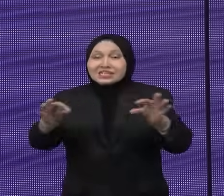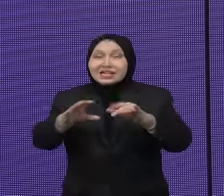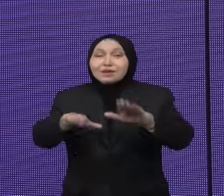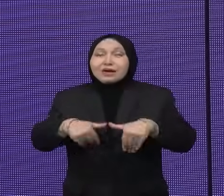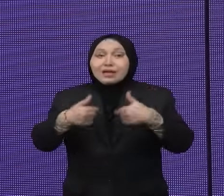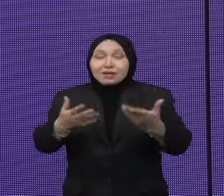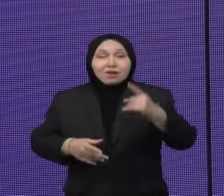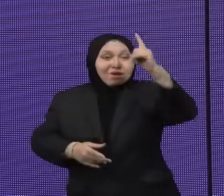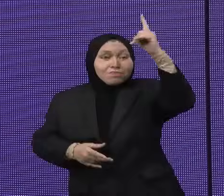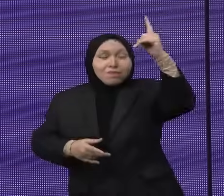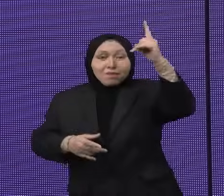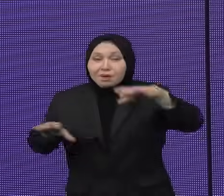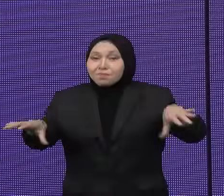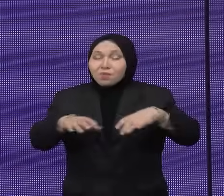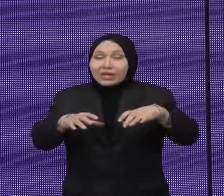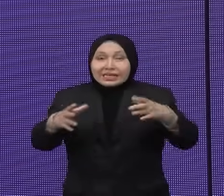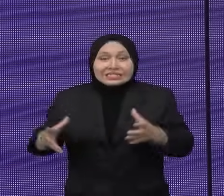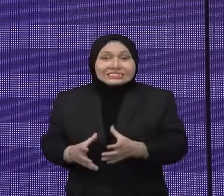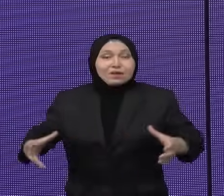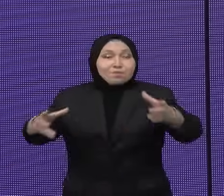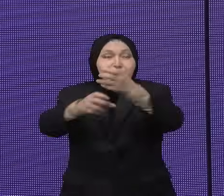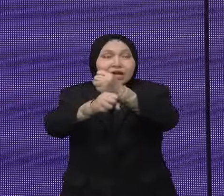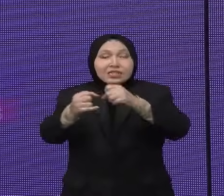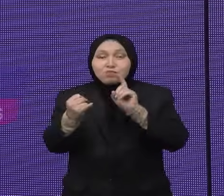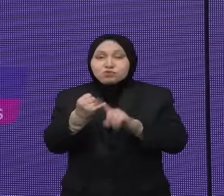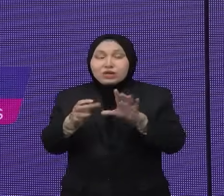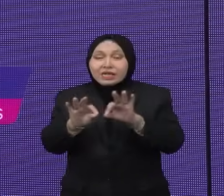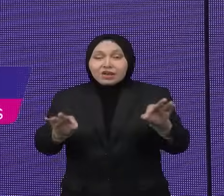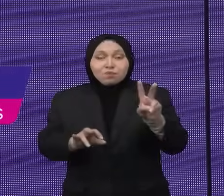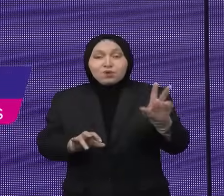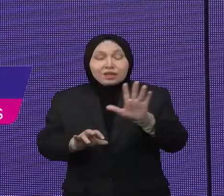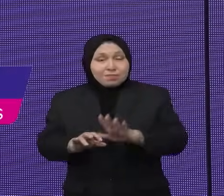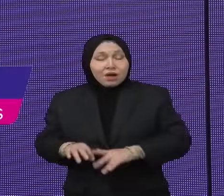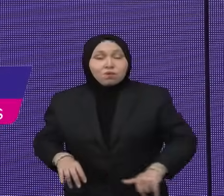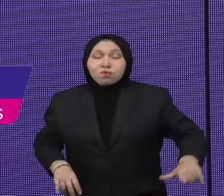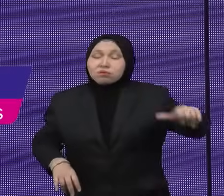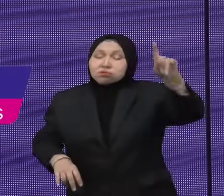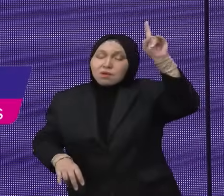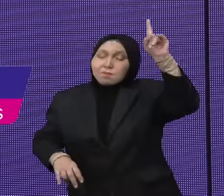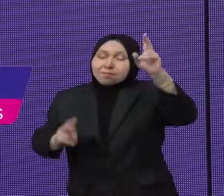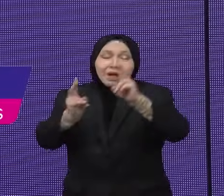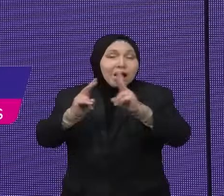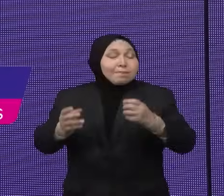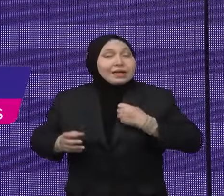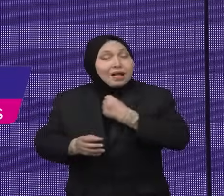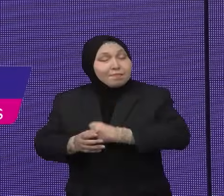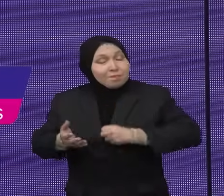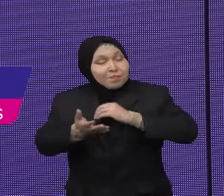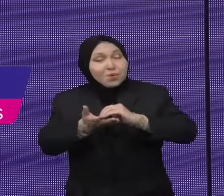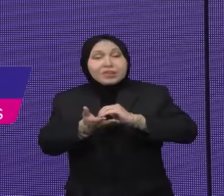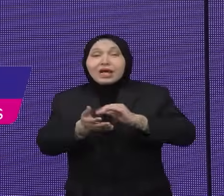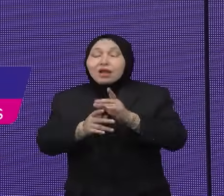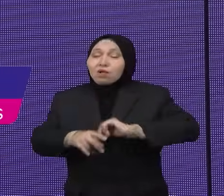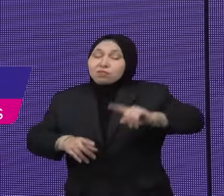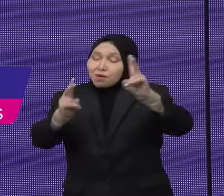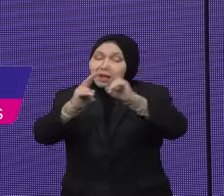bagaimana Allah membuat kesimpulan di hujung ayat 25. Wallahu ghafurur rahim, Allah maha pengampun dan Allah